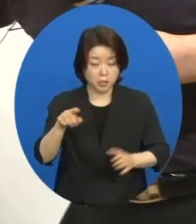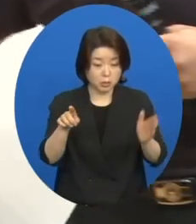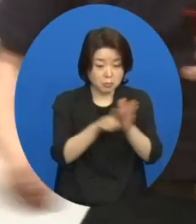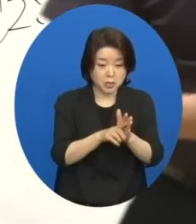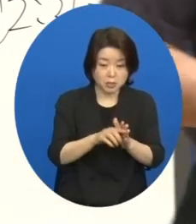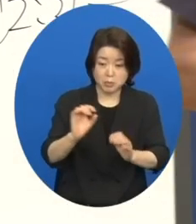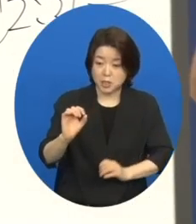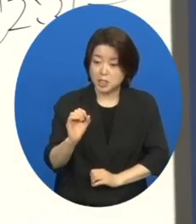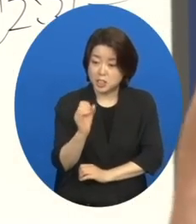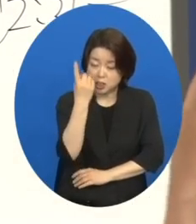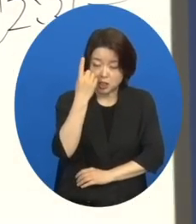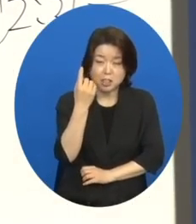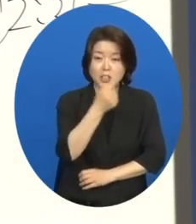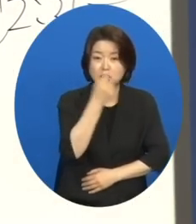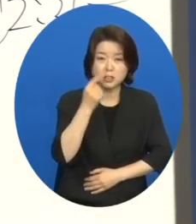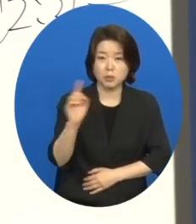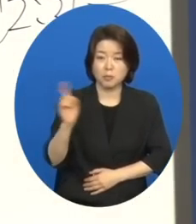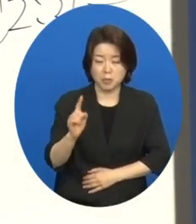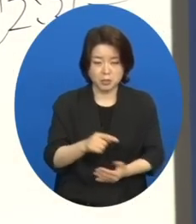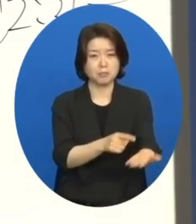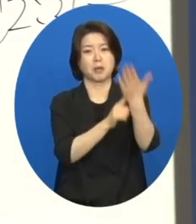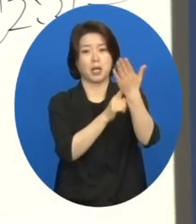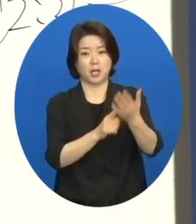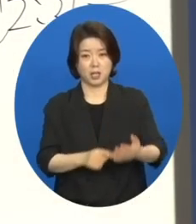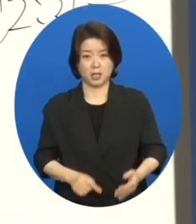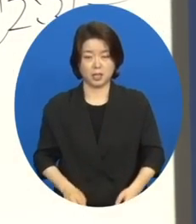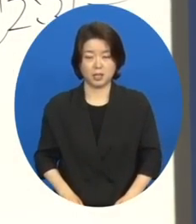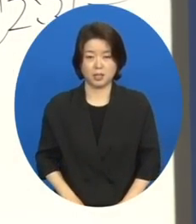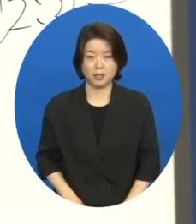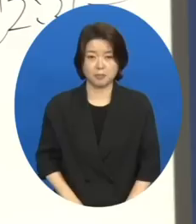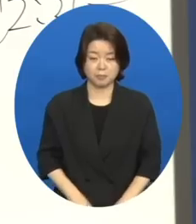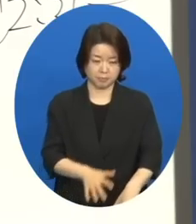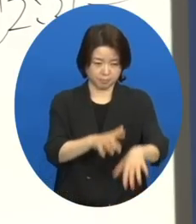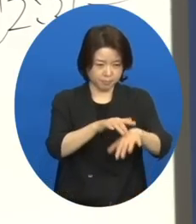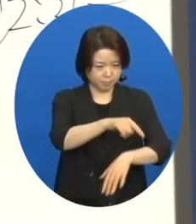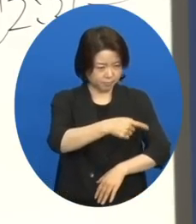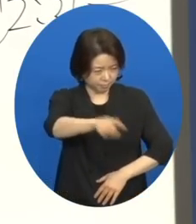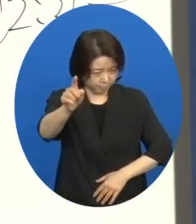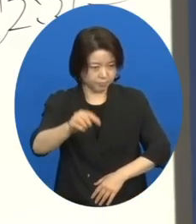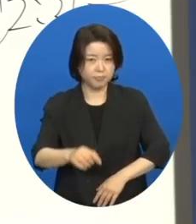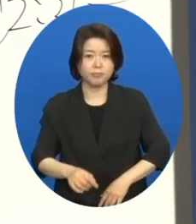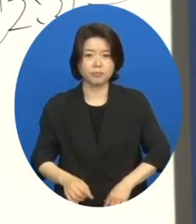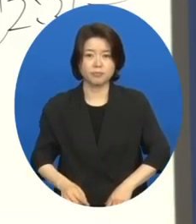근거한 믿음인지가 분명히 드러났습니다. 사탄아 내 뒤로 물러가라.